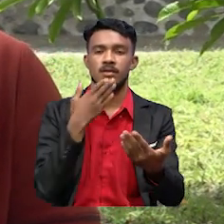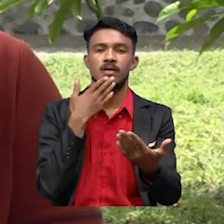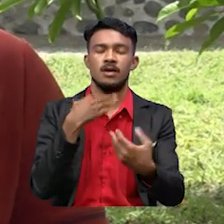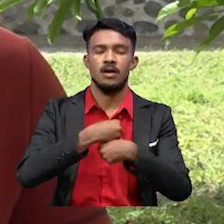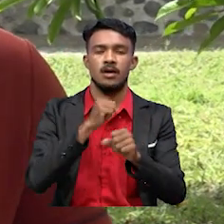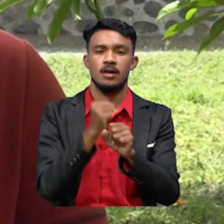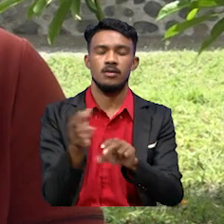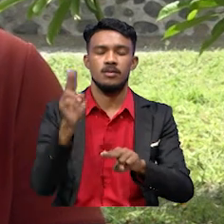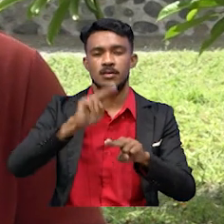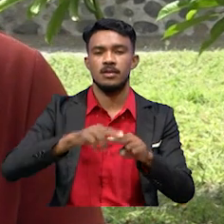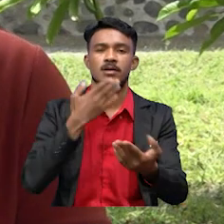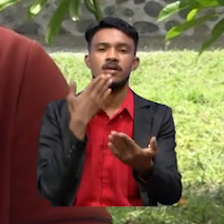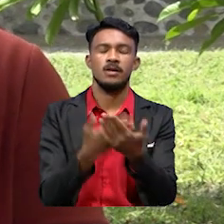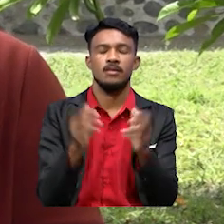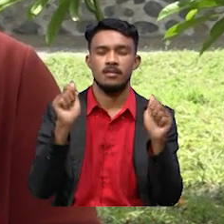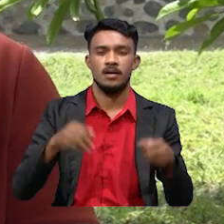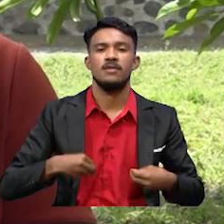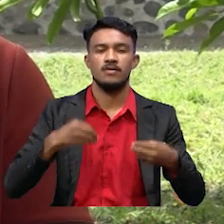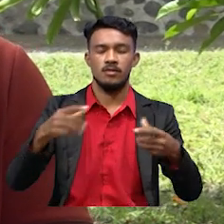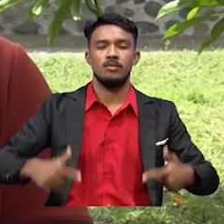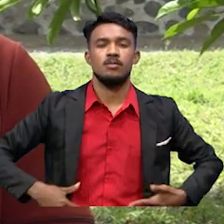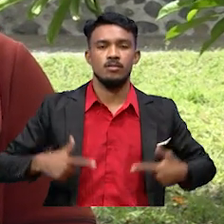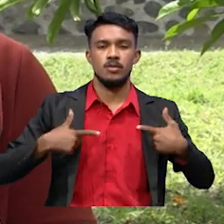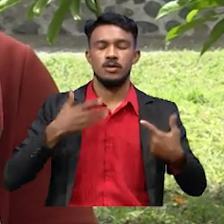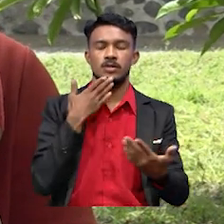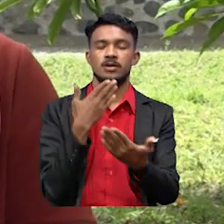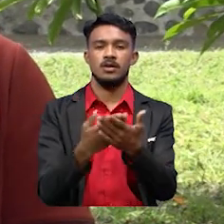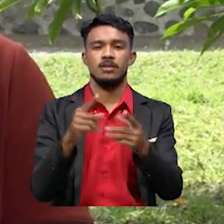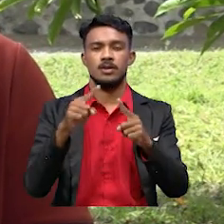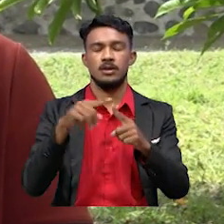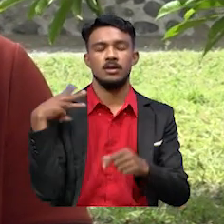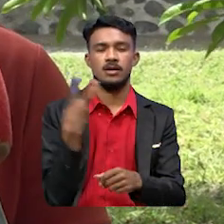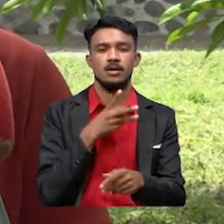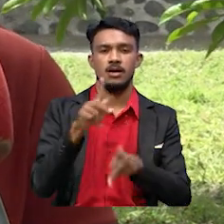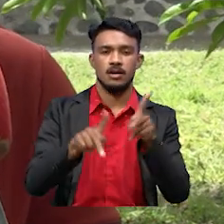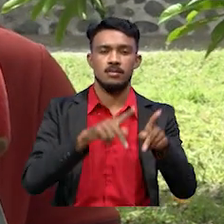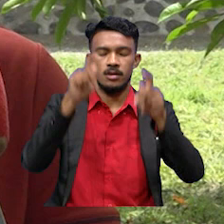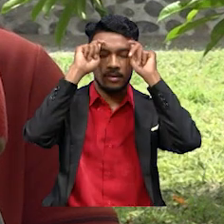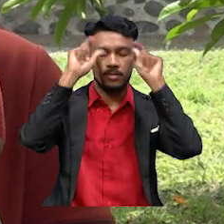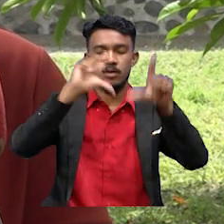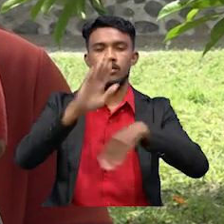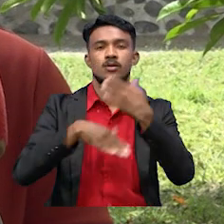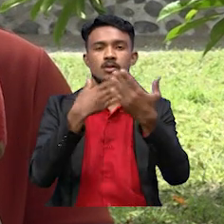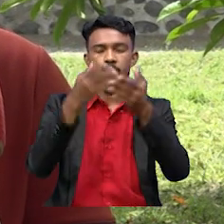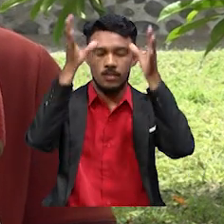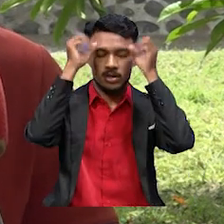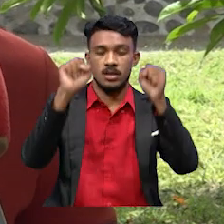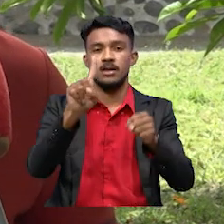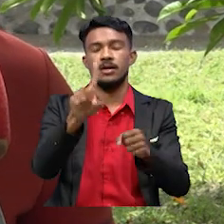bele formulis dia kuitan itanya komunitari Timor Leste en geral presiden tidak mai par depois nia